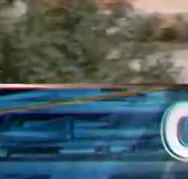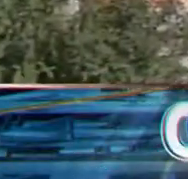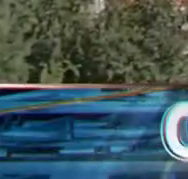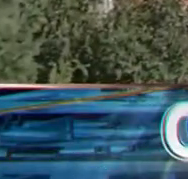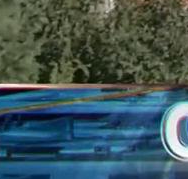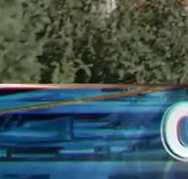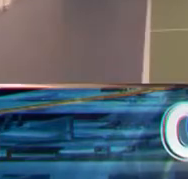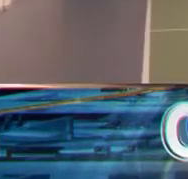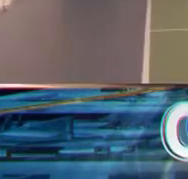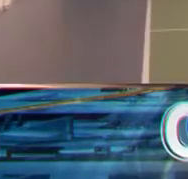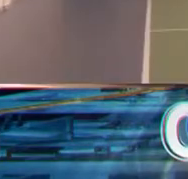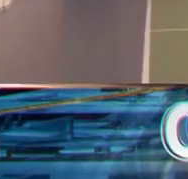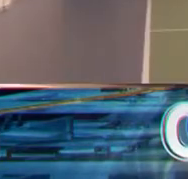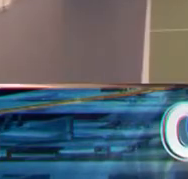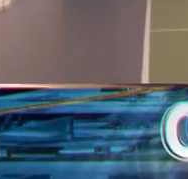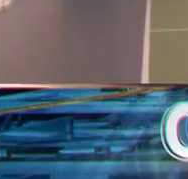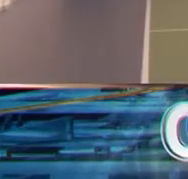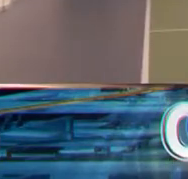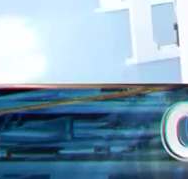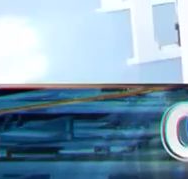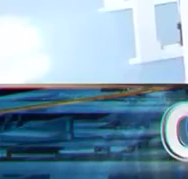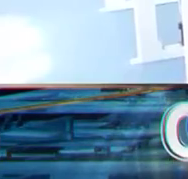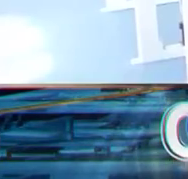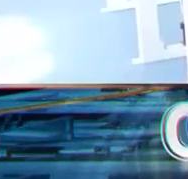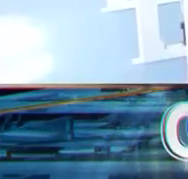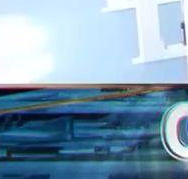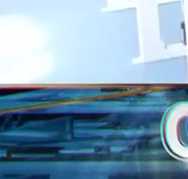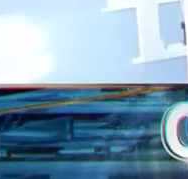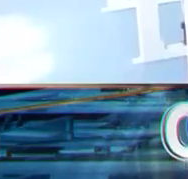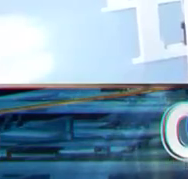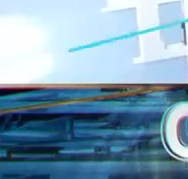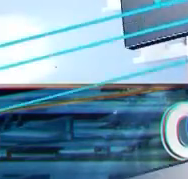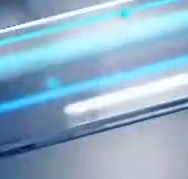Большой апгрейд. Полную реконструкцию проходят некоторые школы Кигенского района.